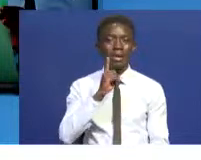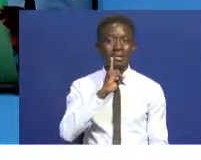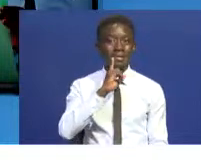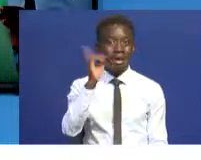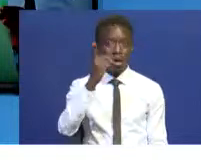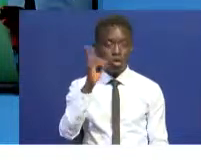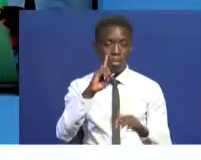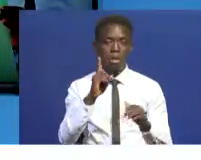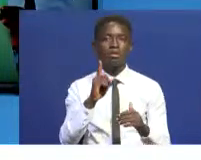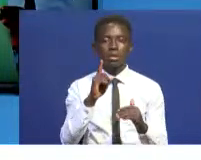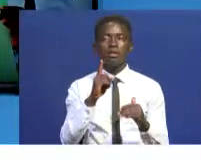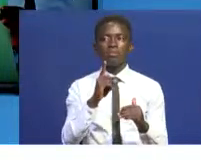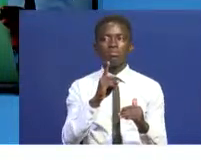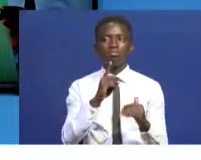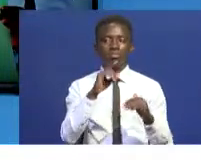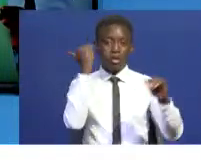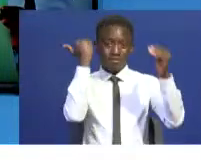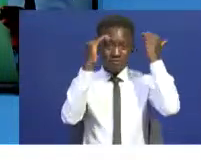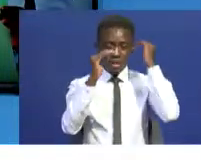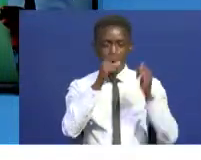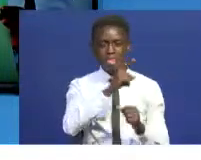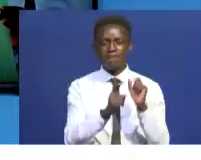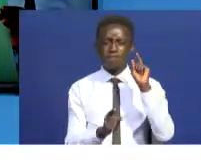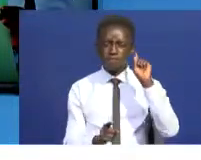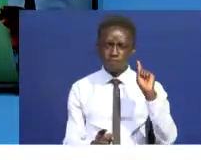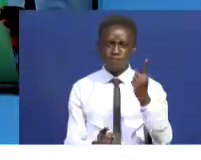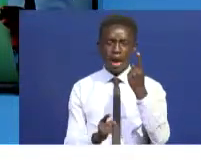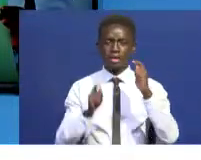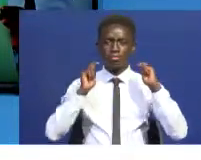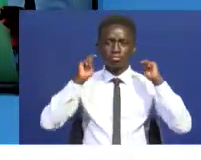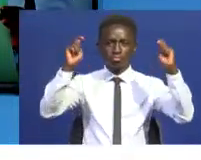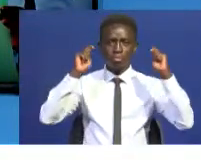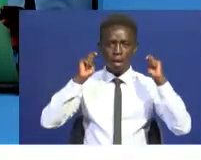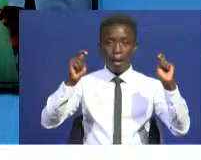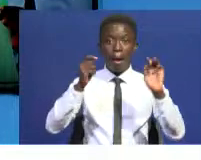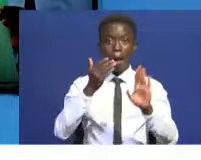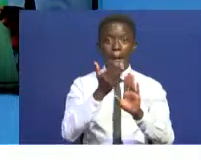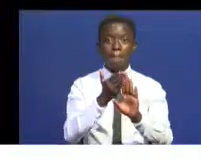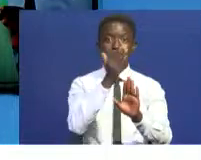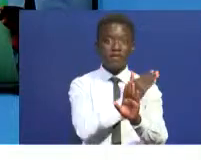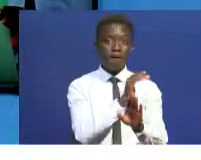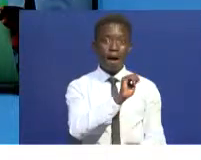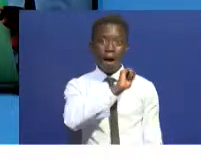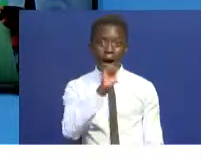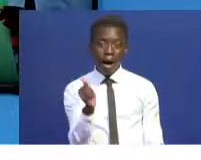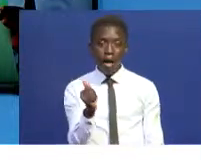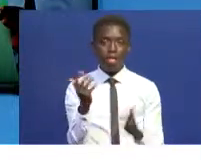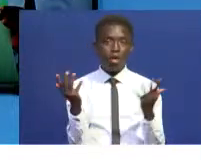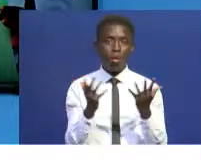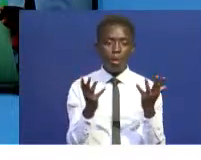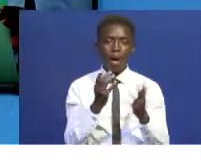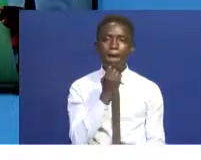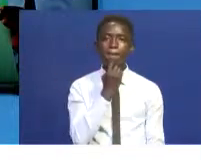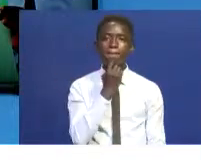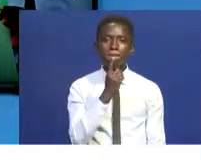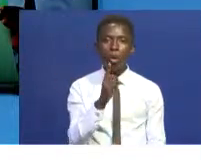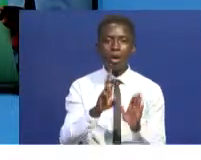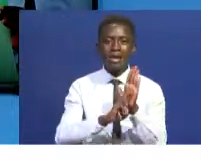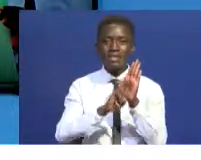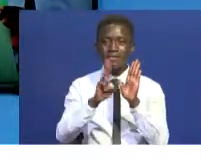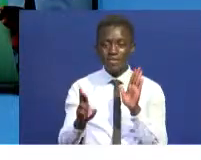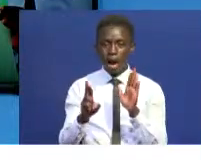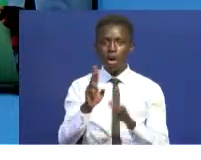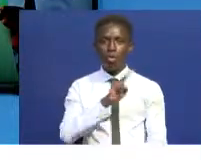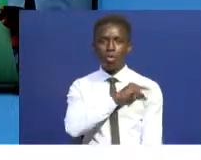ndio waliotangulia kujiunga na mgomo huo kabla ya wenzao wa hospitali ya mafunzo na matibabu maalum ya Moi iliyoko